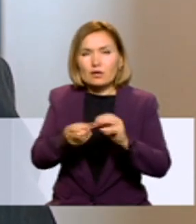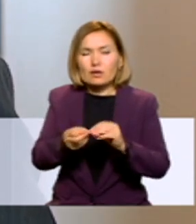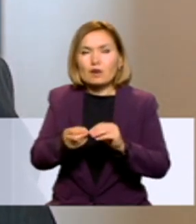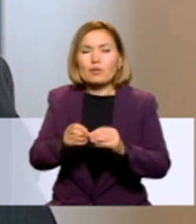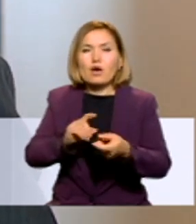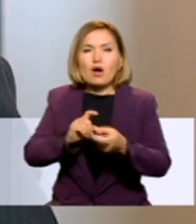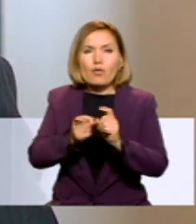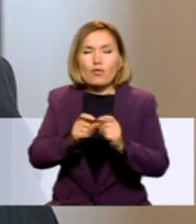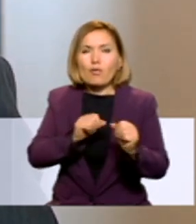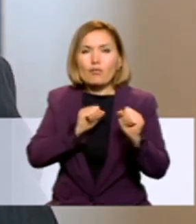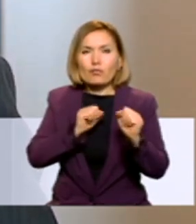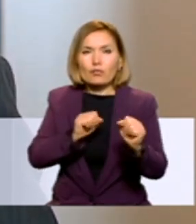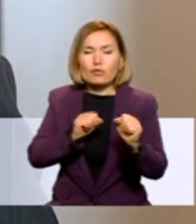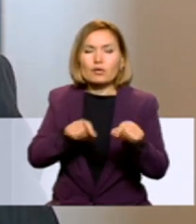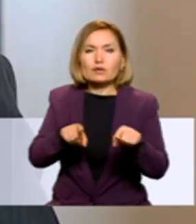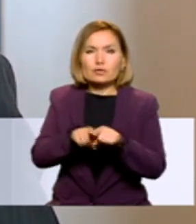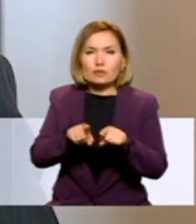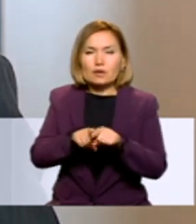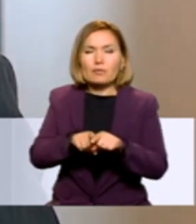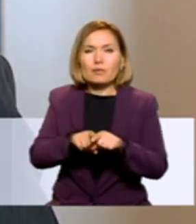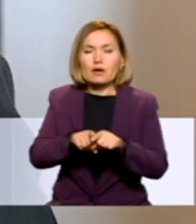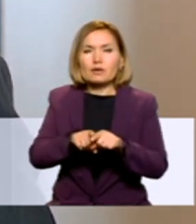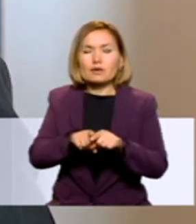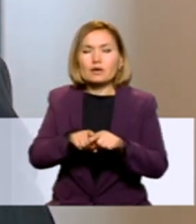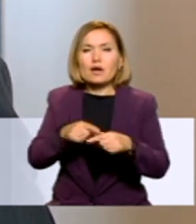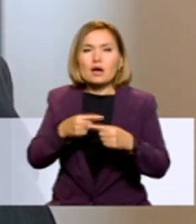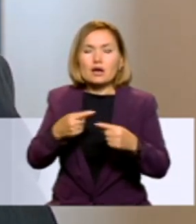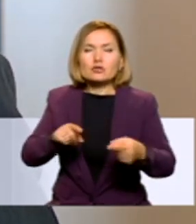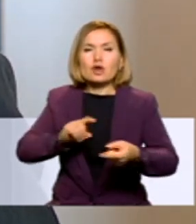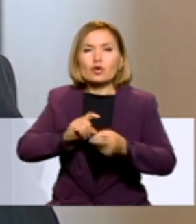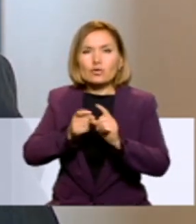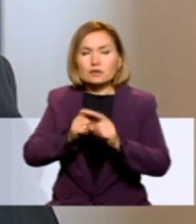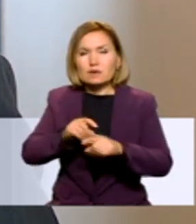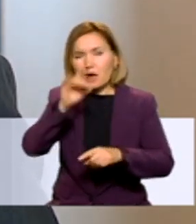бокс өздеріңіз білетін күрес